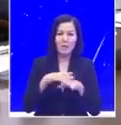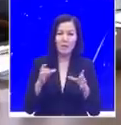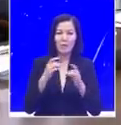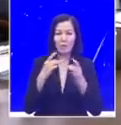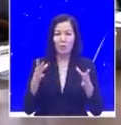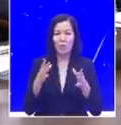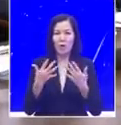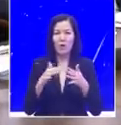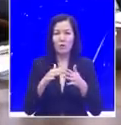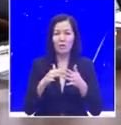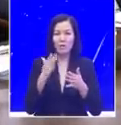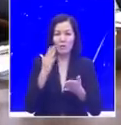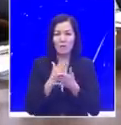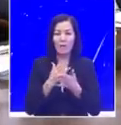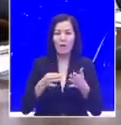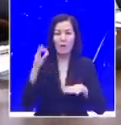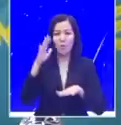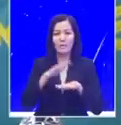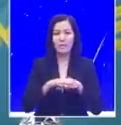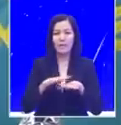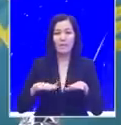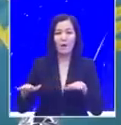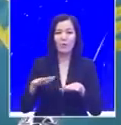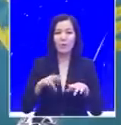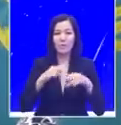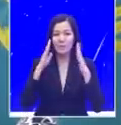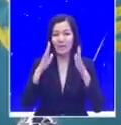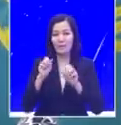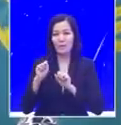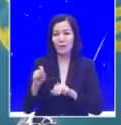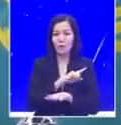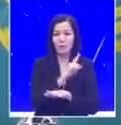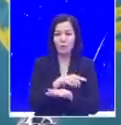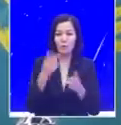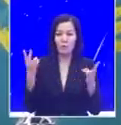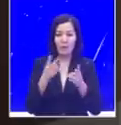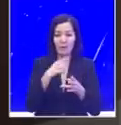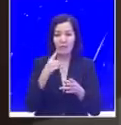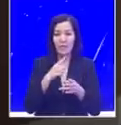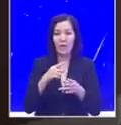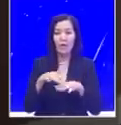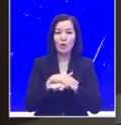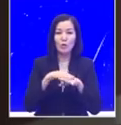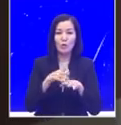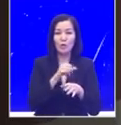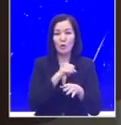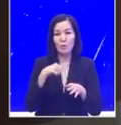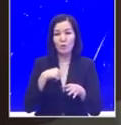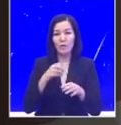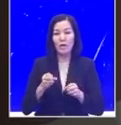аудан ауылдарда байқалады. Облыс әкімі аудандарда сақтық шараларын күшейту керек деді. Тұрғындардың өз қауіпсіздігі